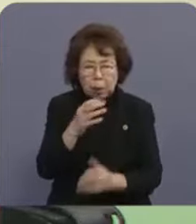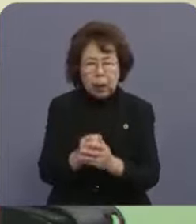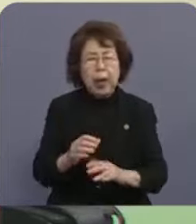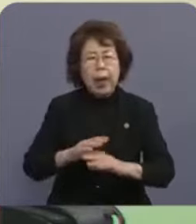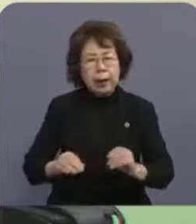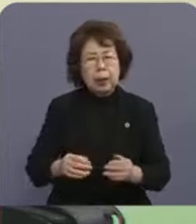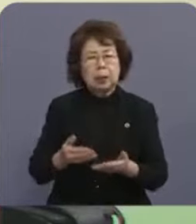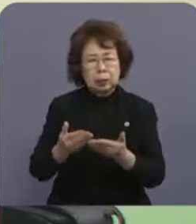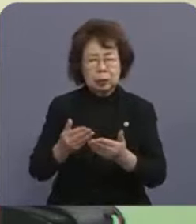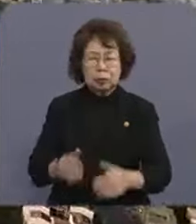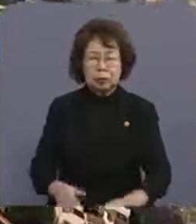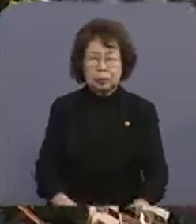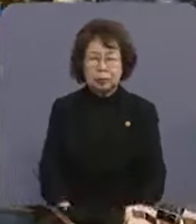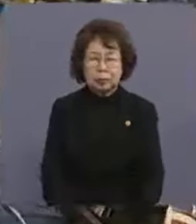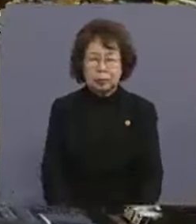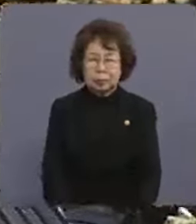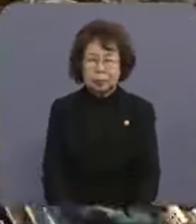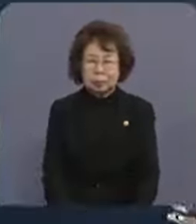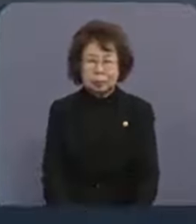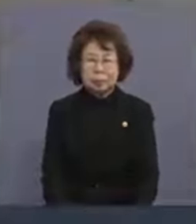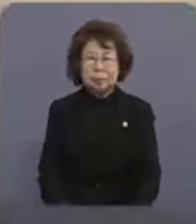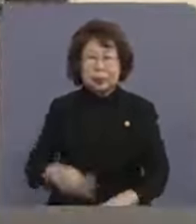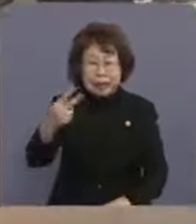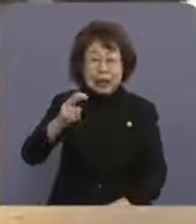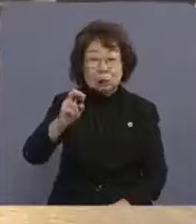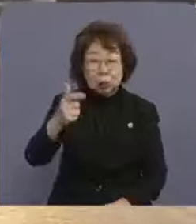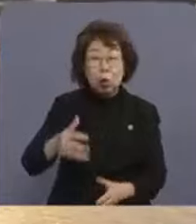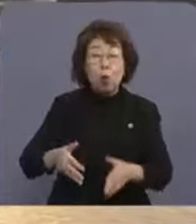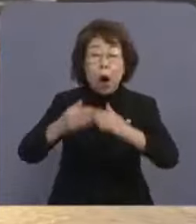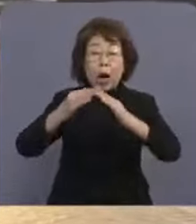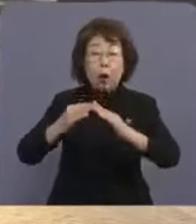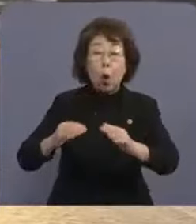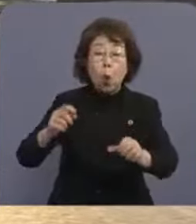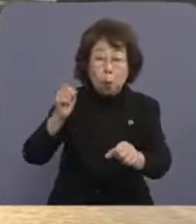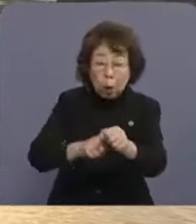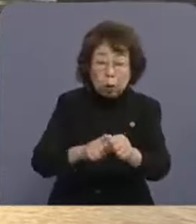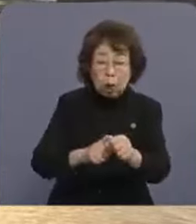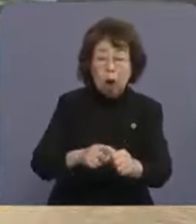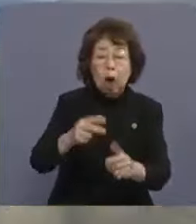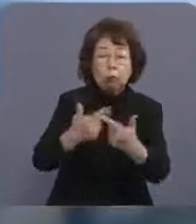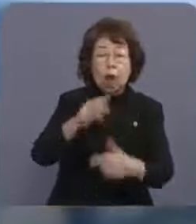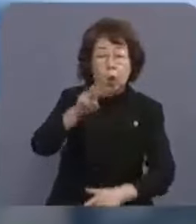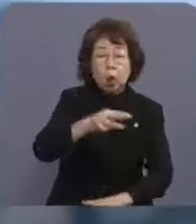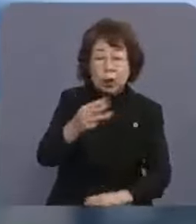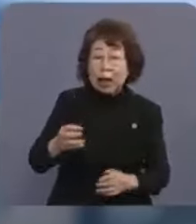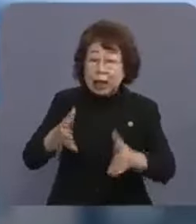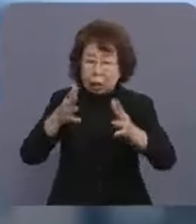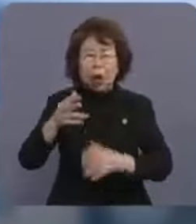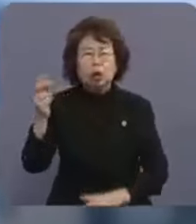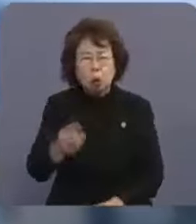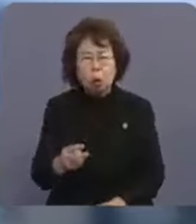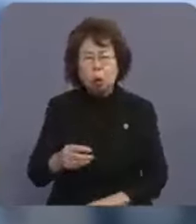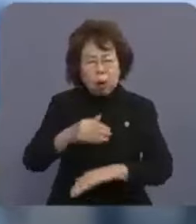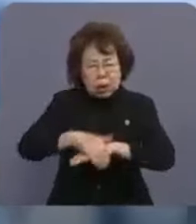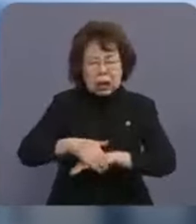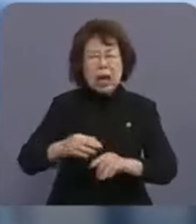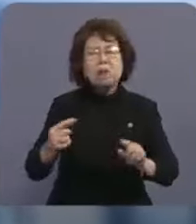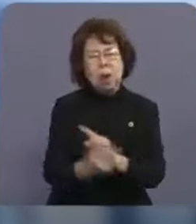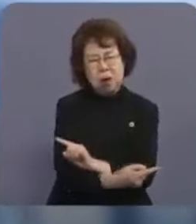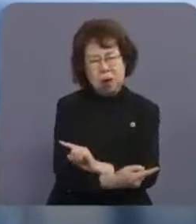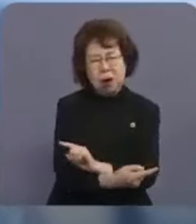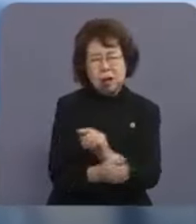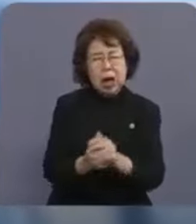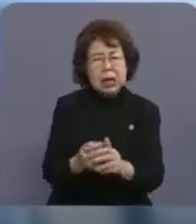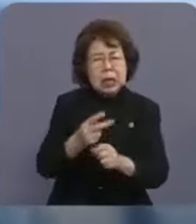대처해 나가도록 하겠습니다. 2026년 완공 예정이었던 부산 롯데타워는 또 한 번의 설계 변경으로